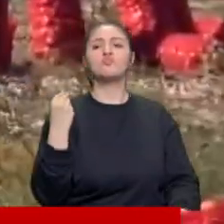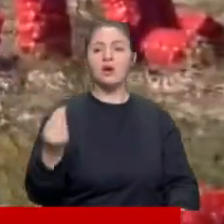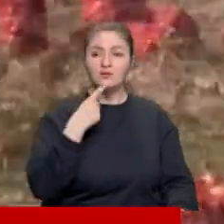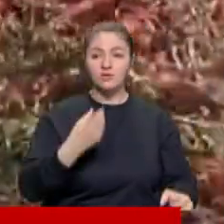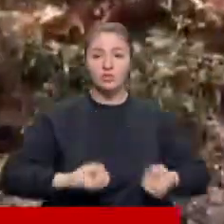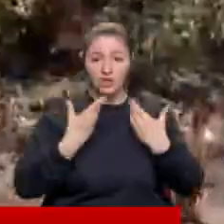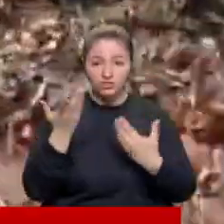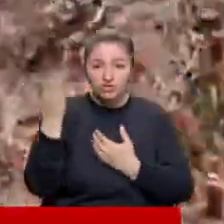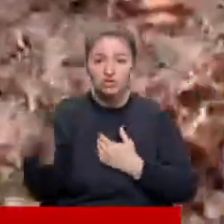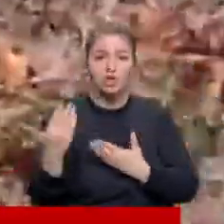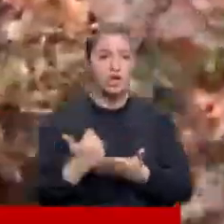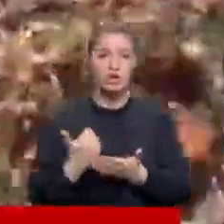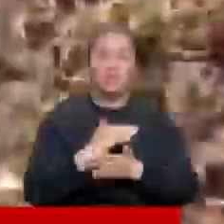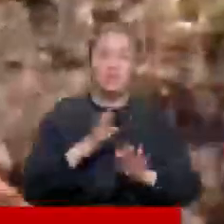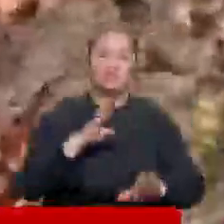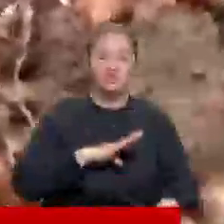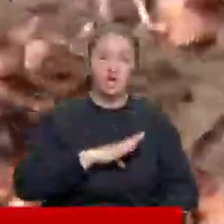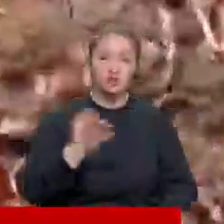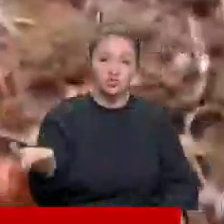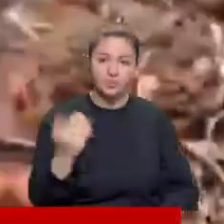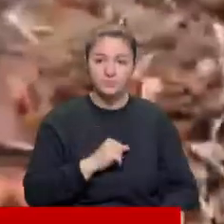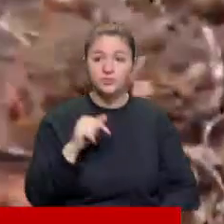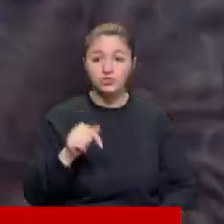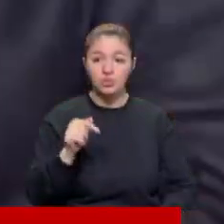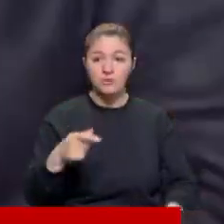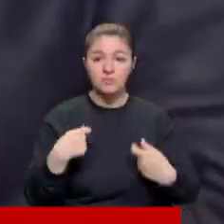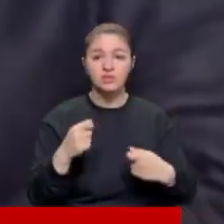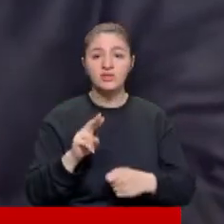dediği üretici ise kazanamamaktan şikayetçi. Şu an